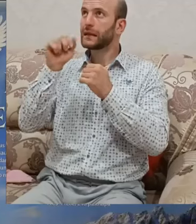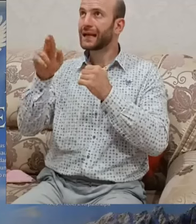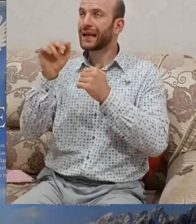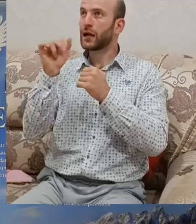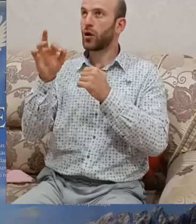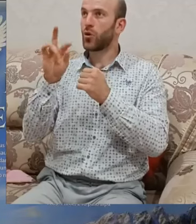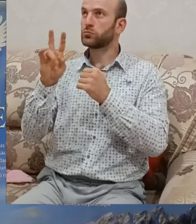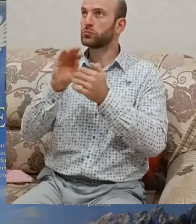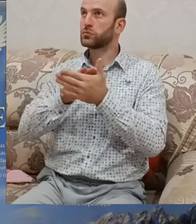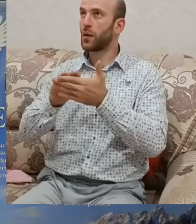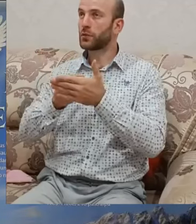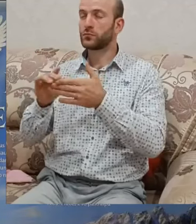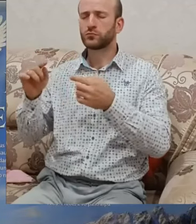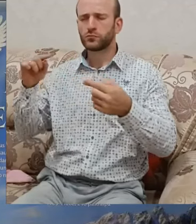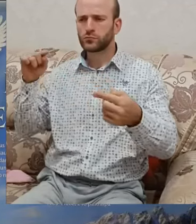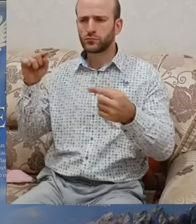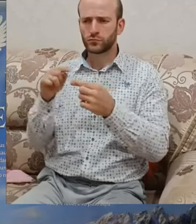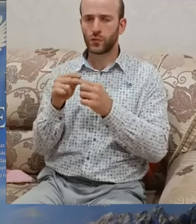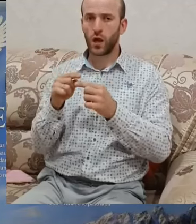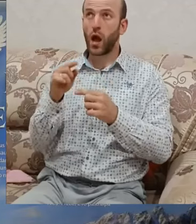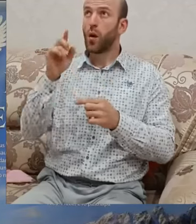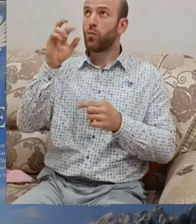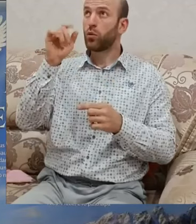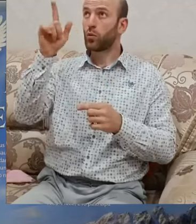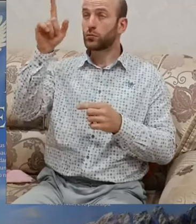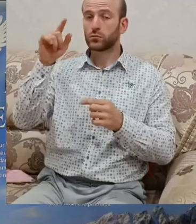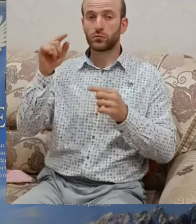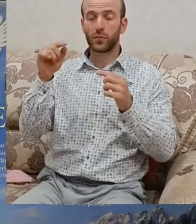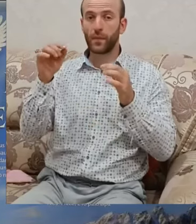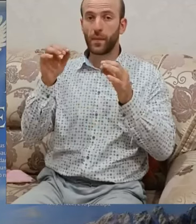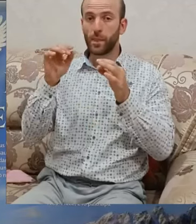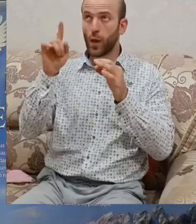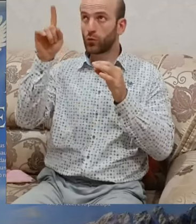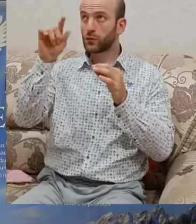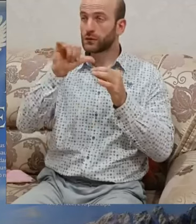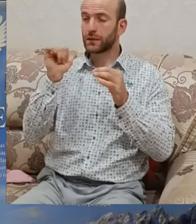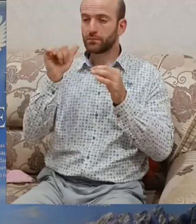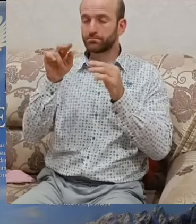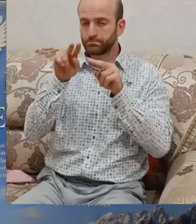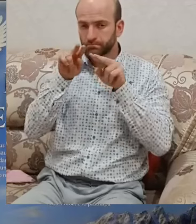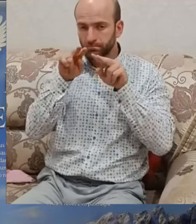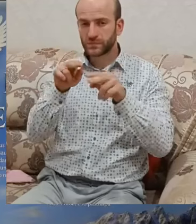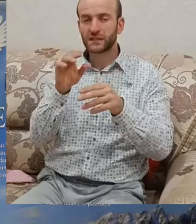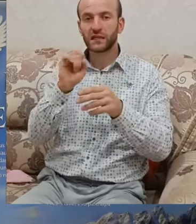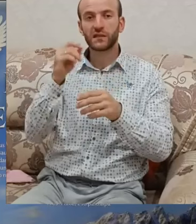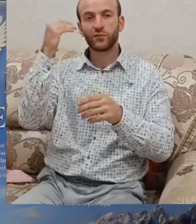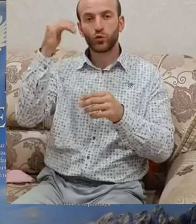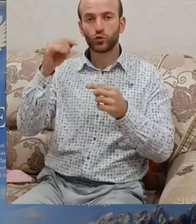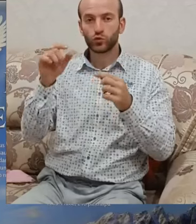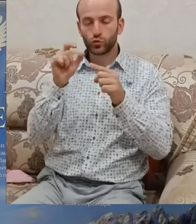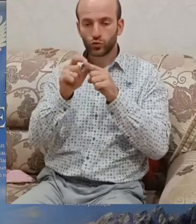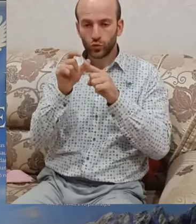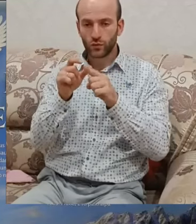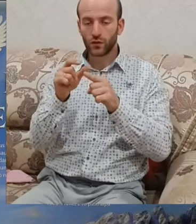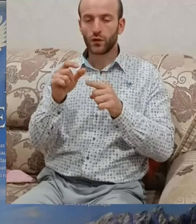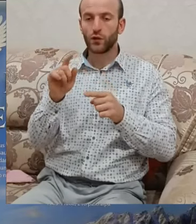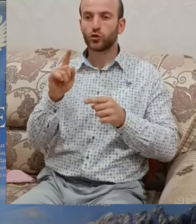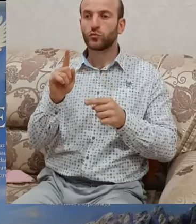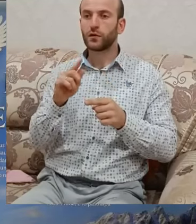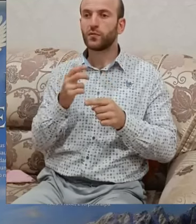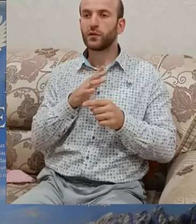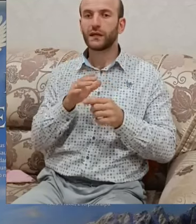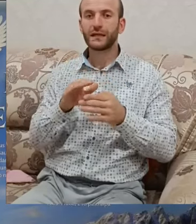наблюдает за своим словом, kad jis išsipildyt, чтобы оно исполнилось. Todėl žinome, поэтому знаем, kad jis turi būti visiškai teisingas.